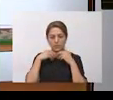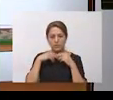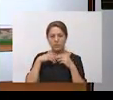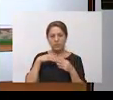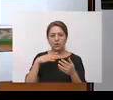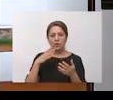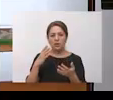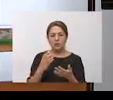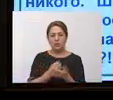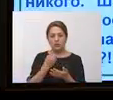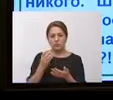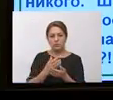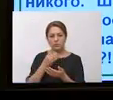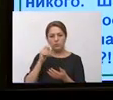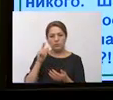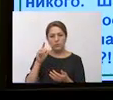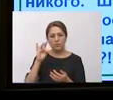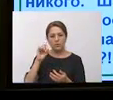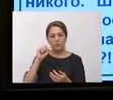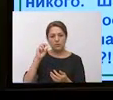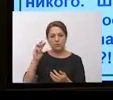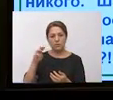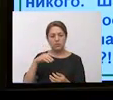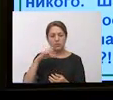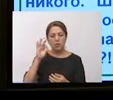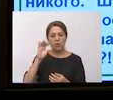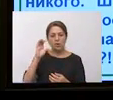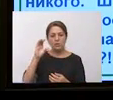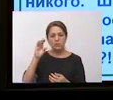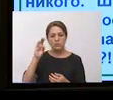определить грамматические основы в каждом предложении.